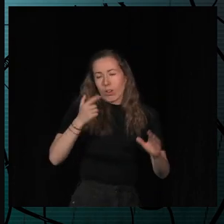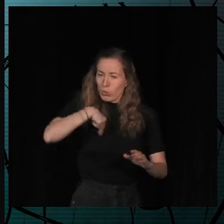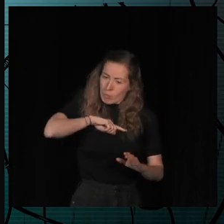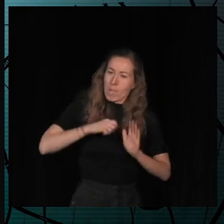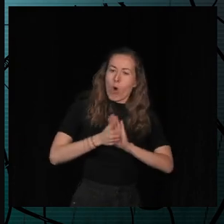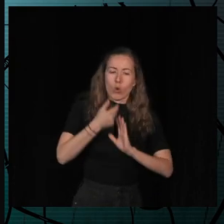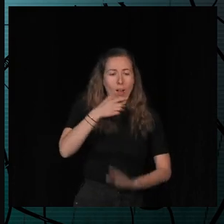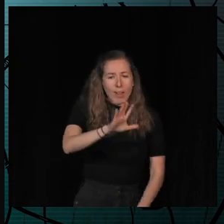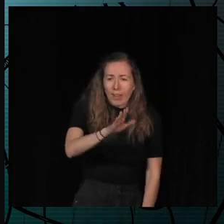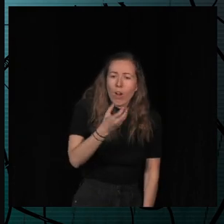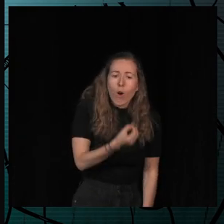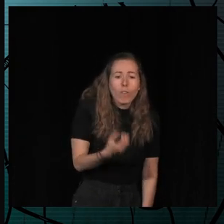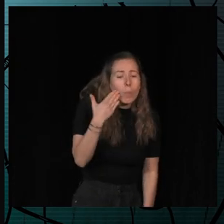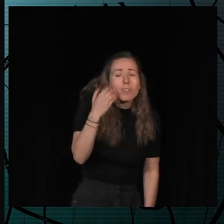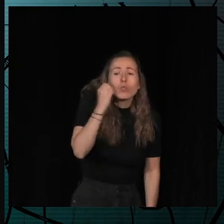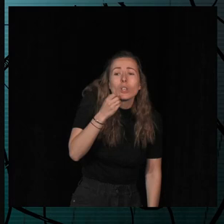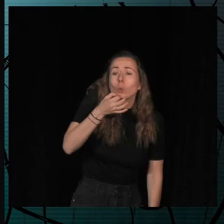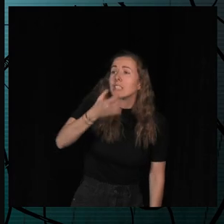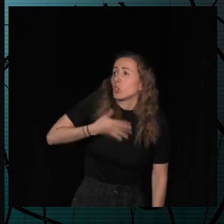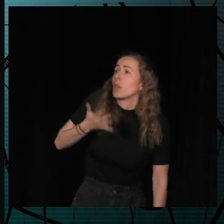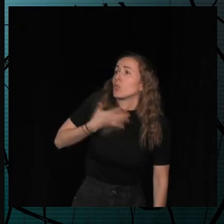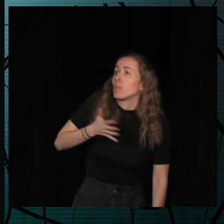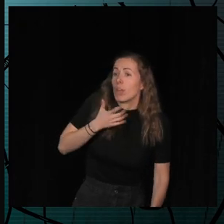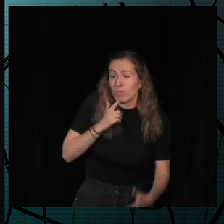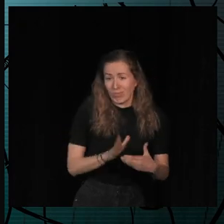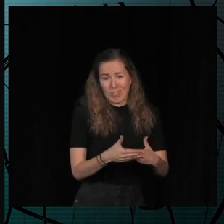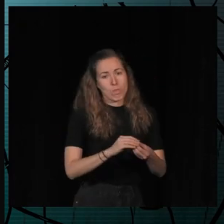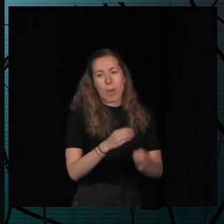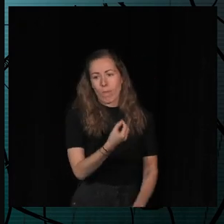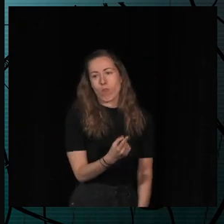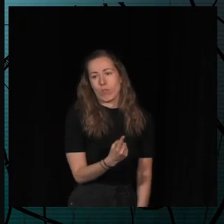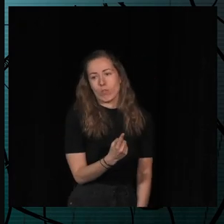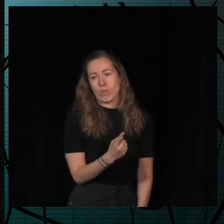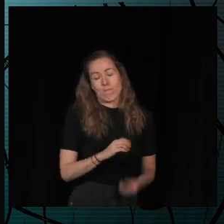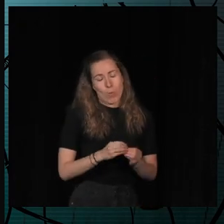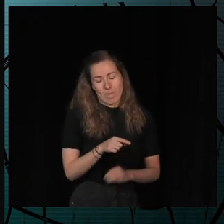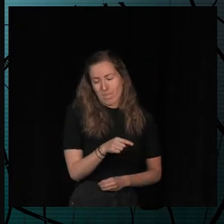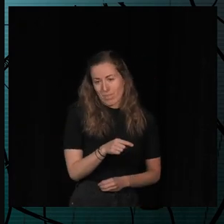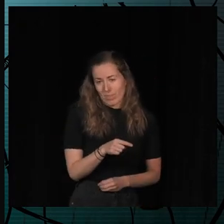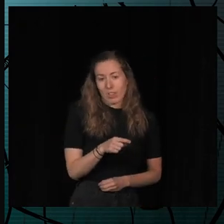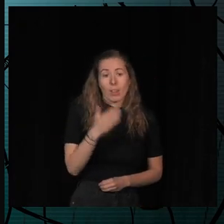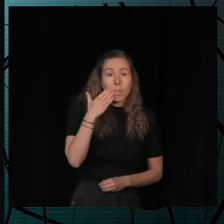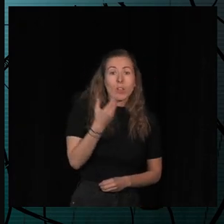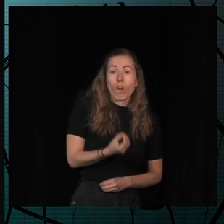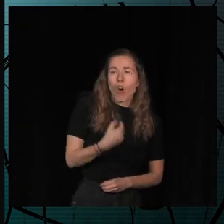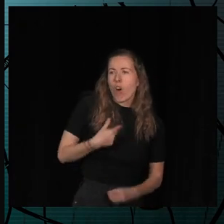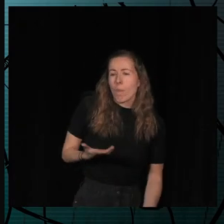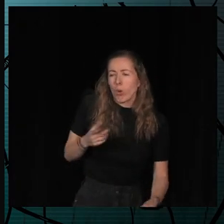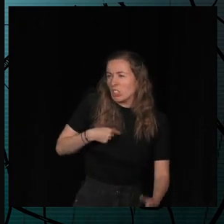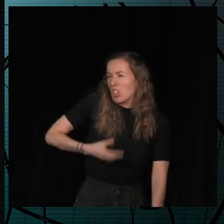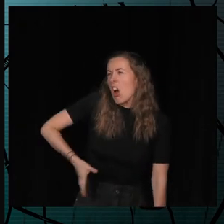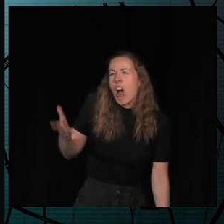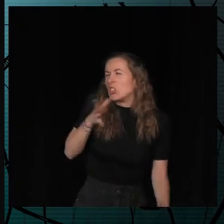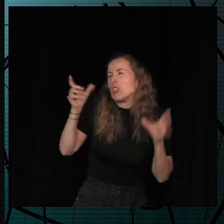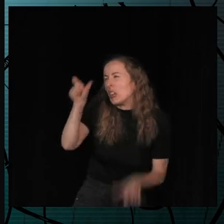à des parents si votre enfant vous dit tous les jours qu'il vous aime c'est qu'il y a un truc qui va pas si à un moment l'enfant ne dit pas je te déteste